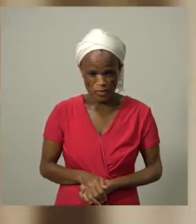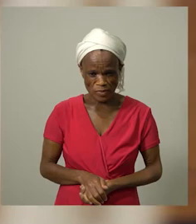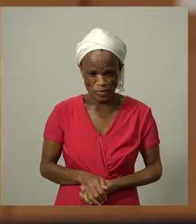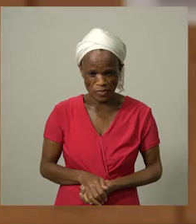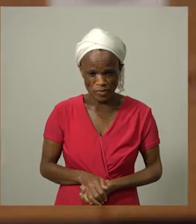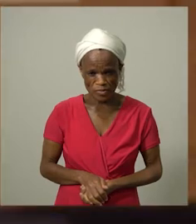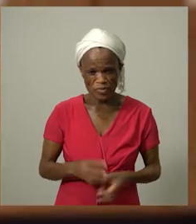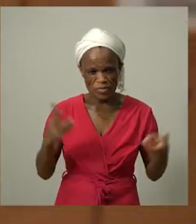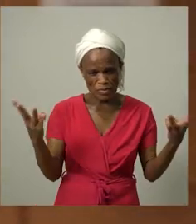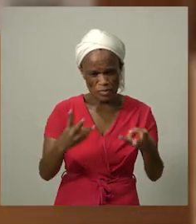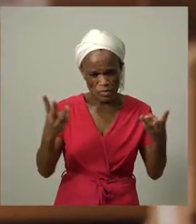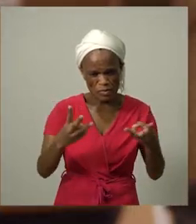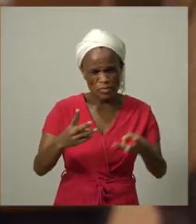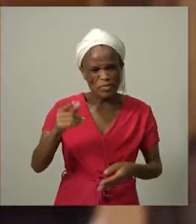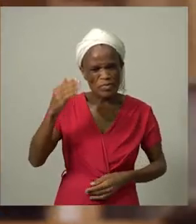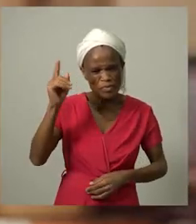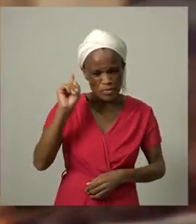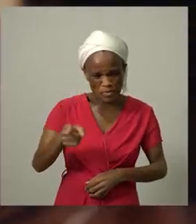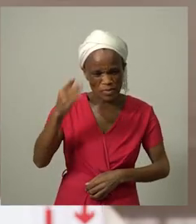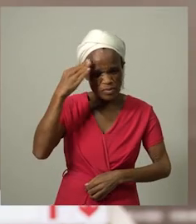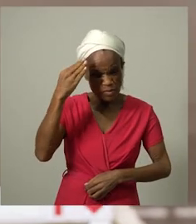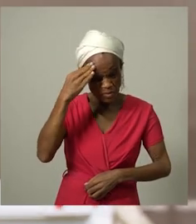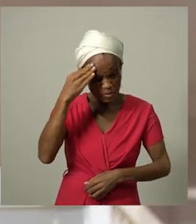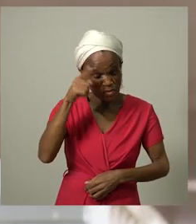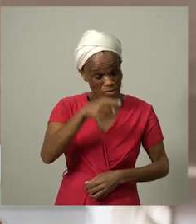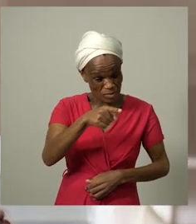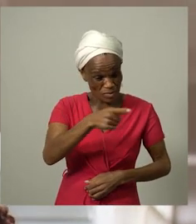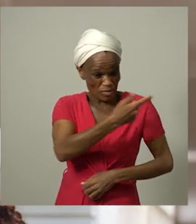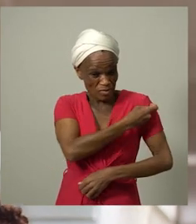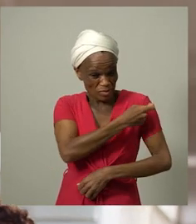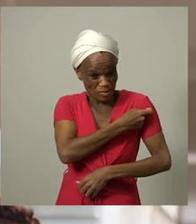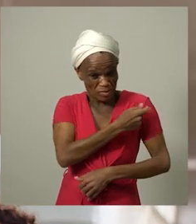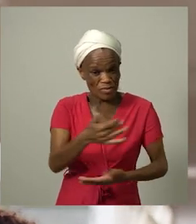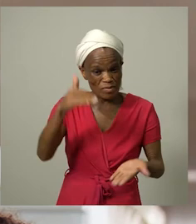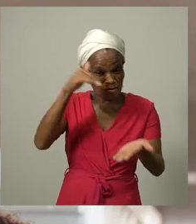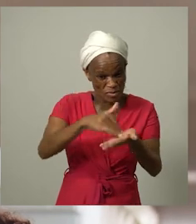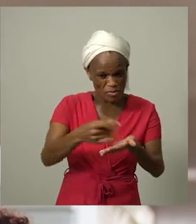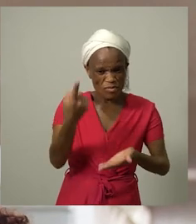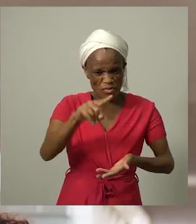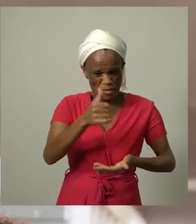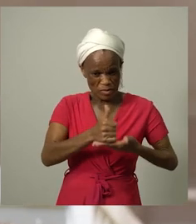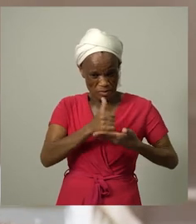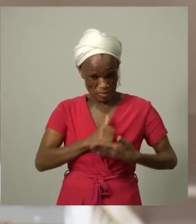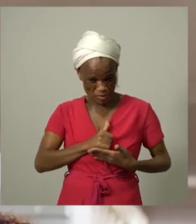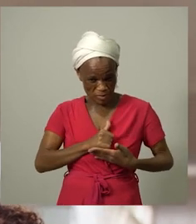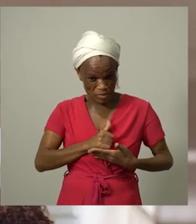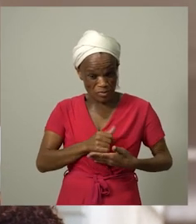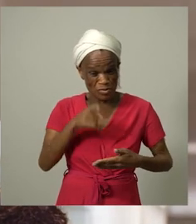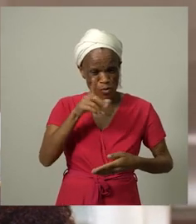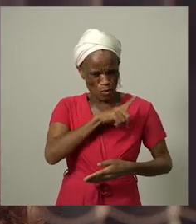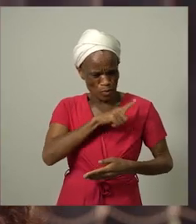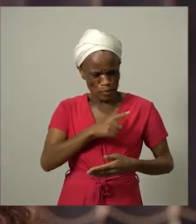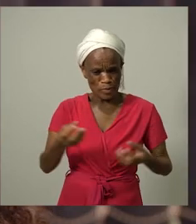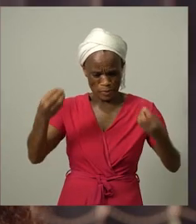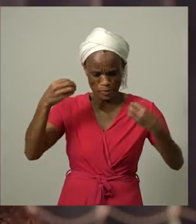So kubalulekile ukuthi abantu abazi ukuthi umgomo uzele kuzosiza thina. Njengoba ngisho ukuthi umgomo ungena